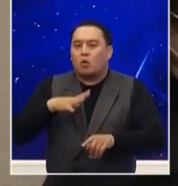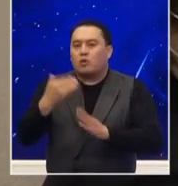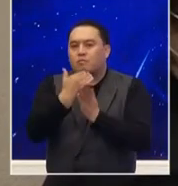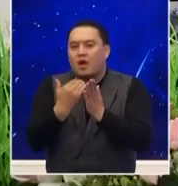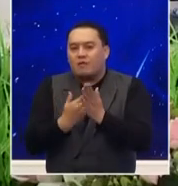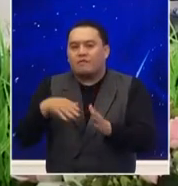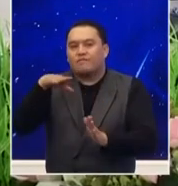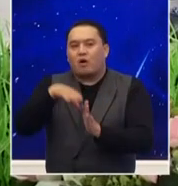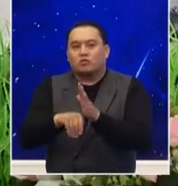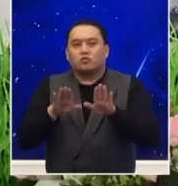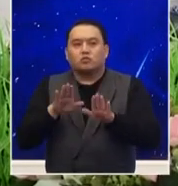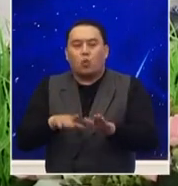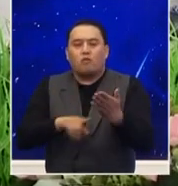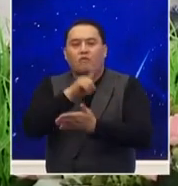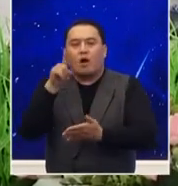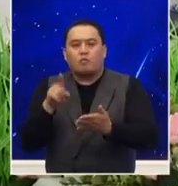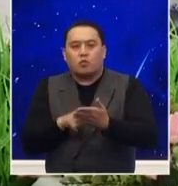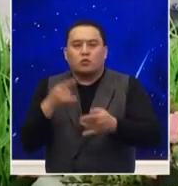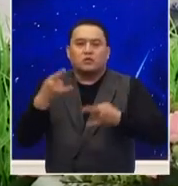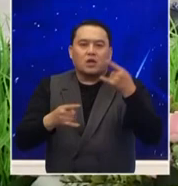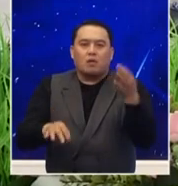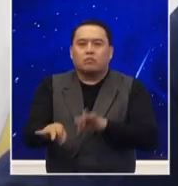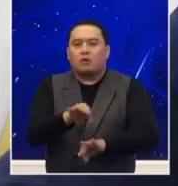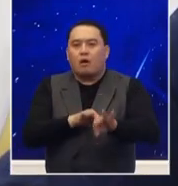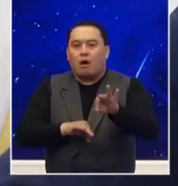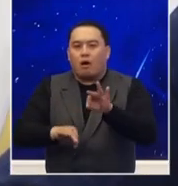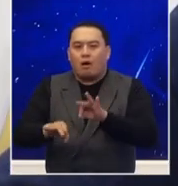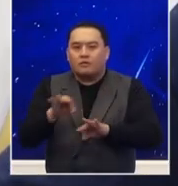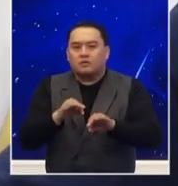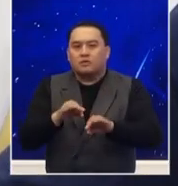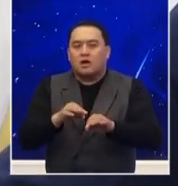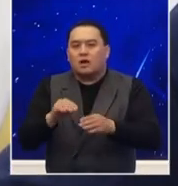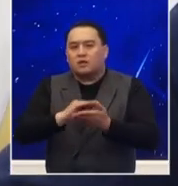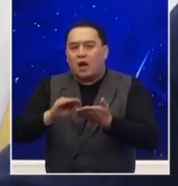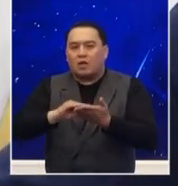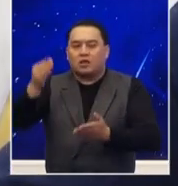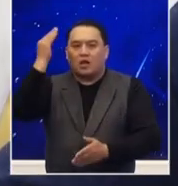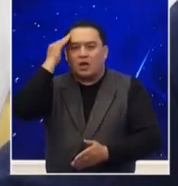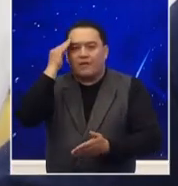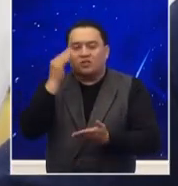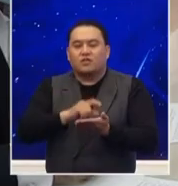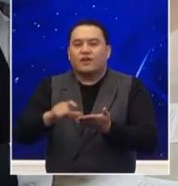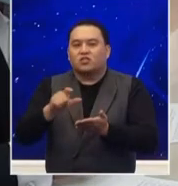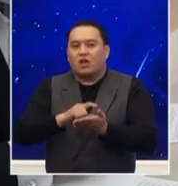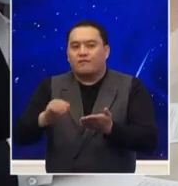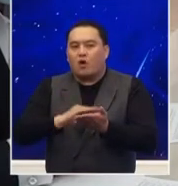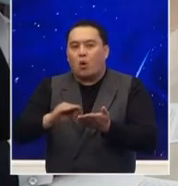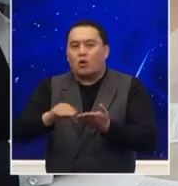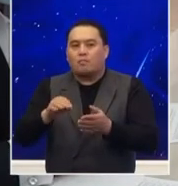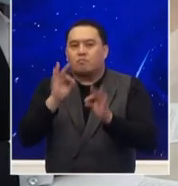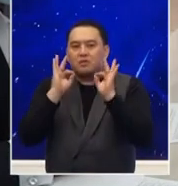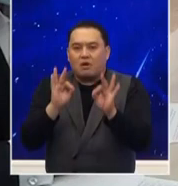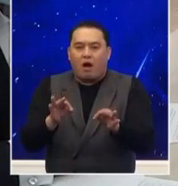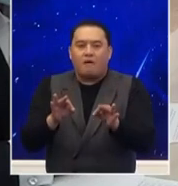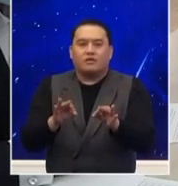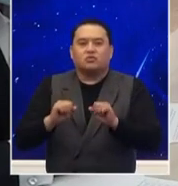перечень заданий вошли не только вопросы по телепроектам, но и яркие крылатые изречения талантливого журналиста. Найти им правильное